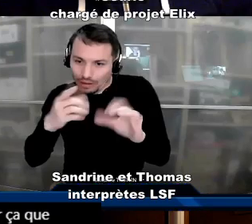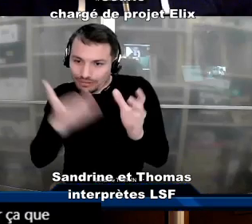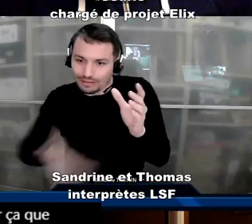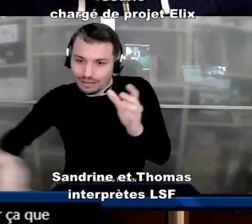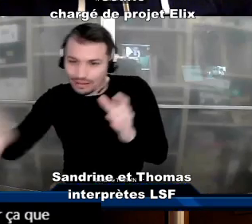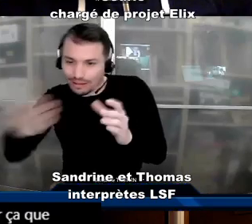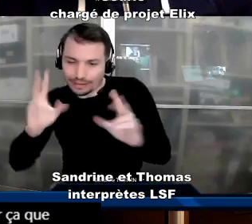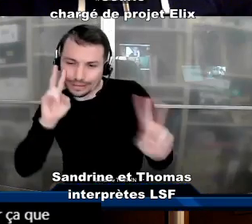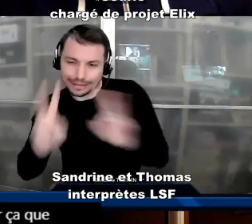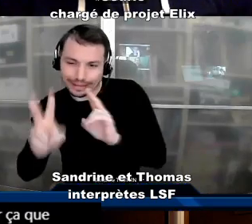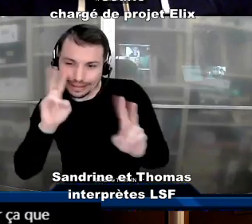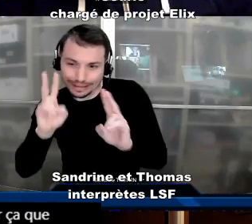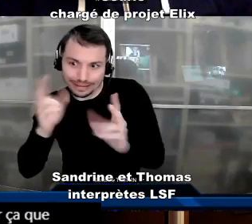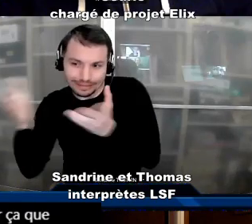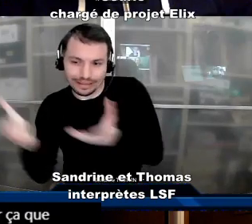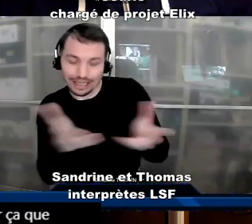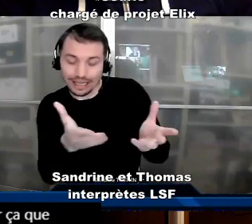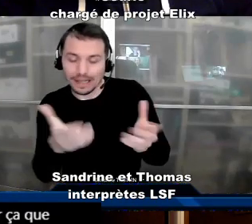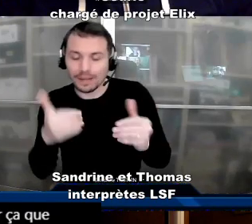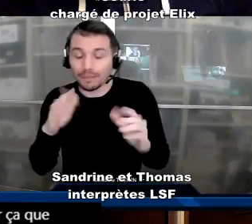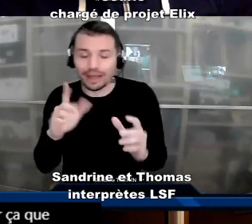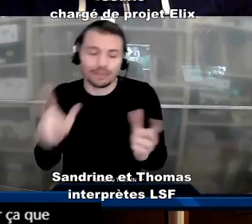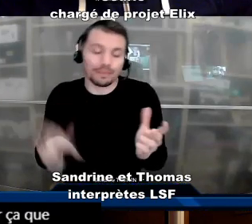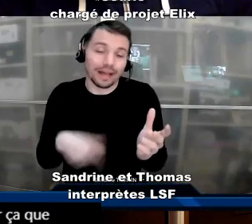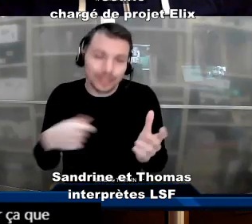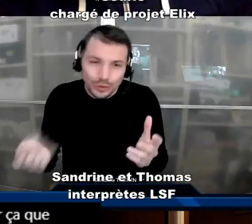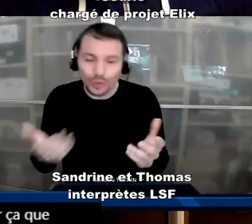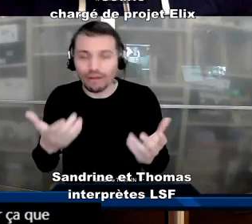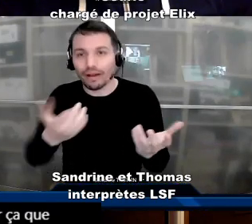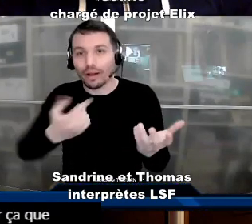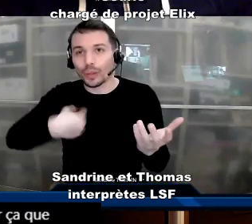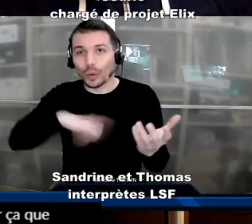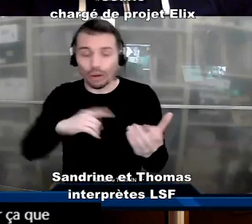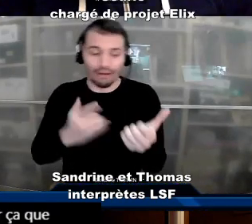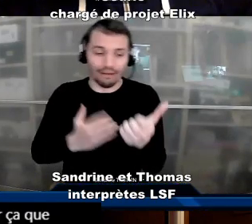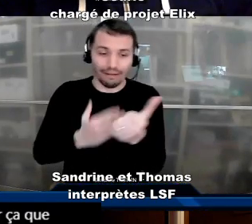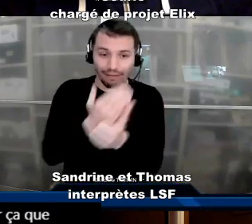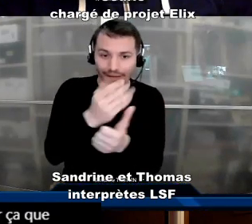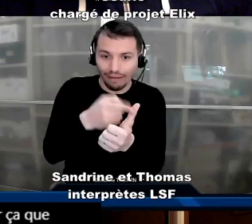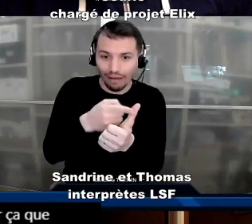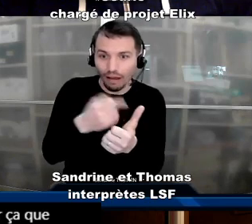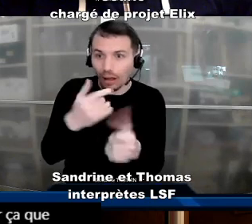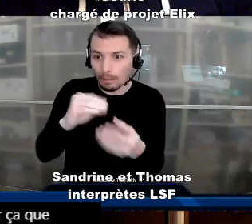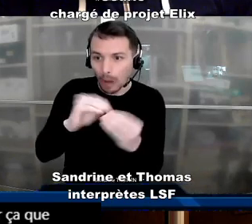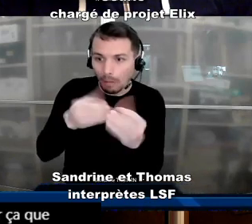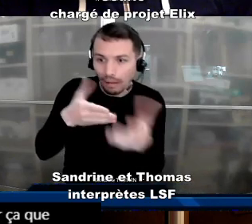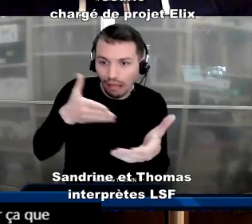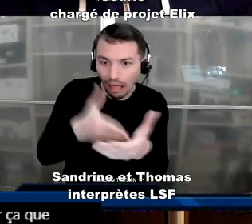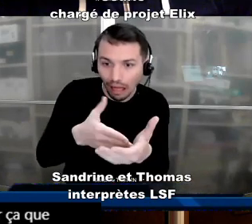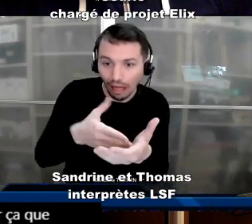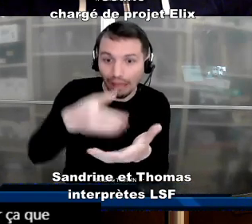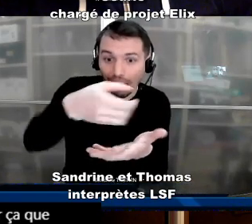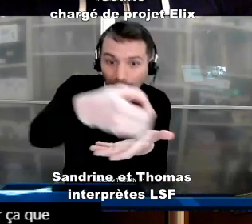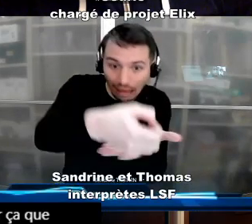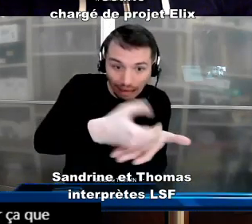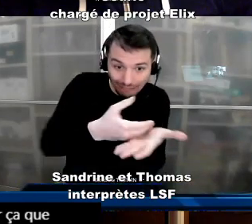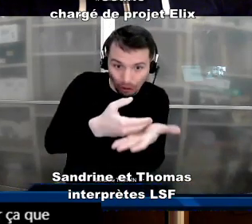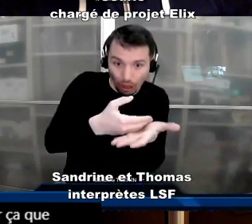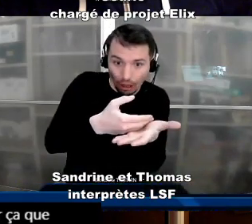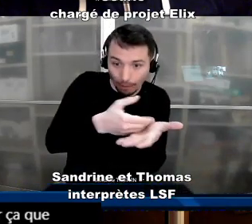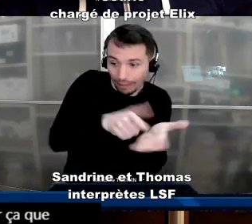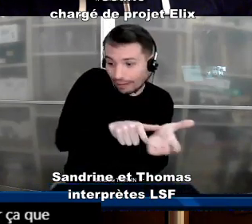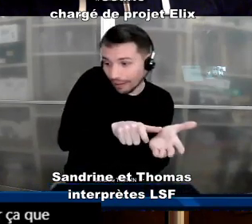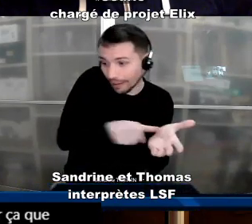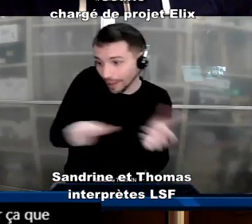le plus vite possible, quoi. Mais il y a toujours un temps, le temps qu'on se rende compte, le temps qu'on appelle les techniciens qui ont les